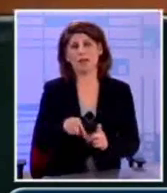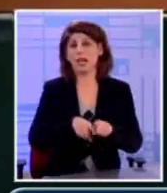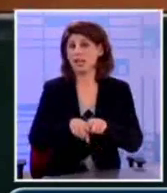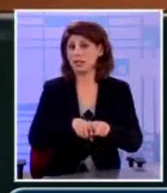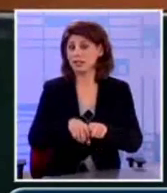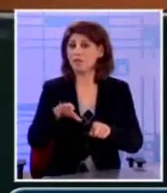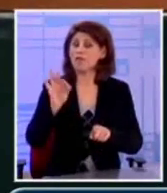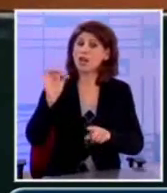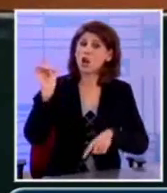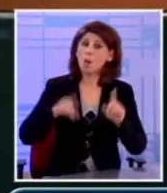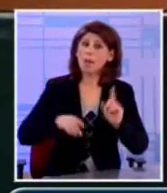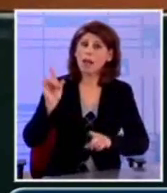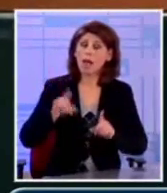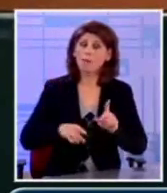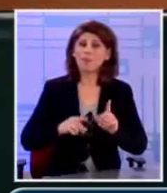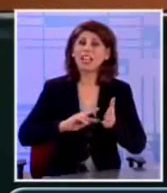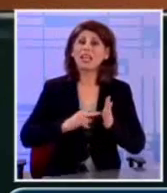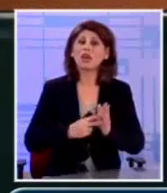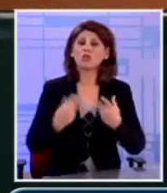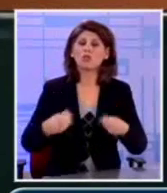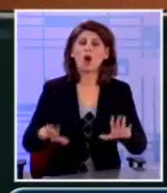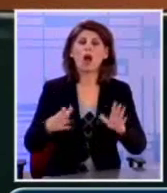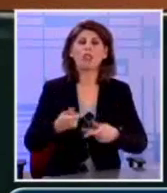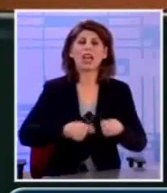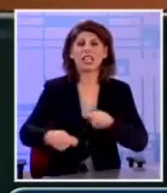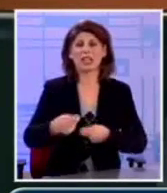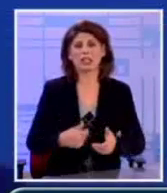σε φαινόμενα οικονομικής κακοδιαχείρισης.